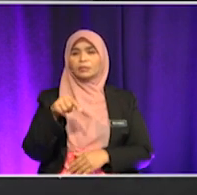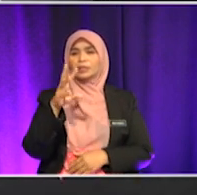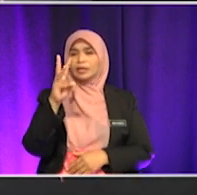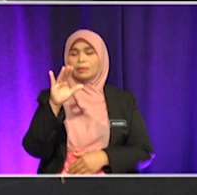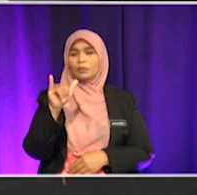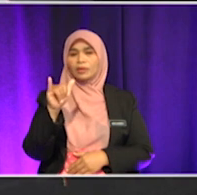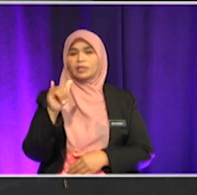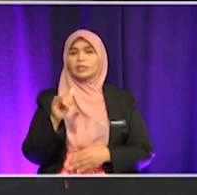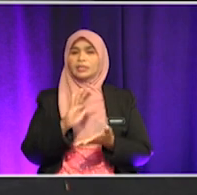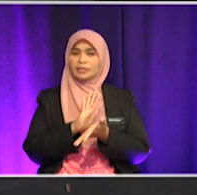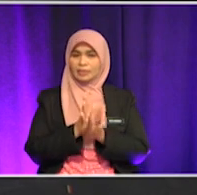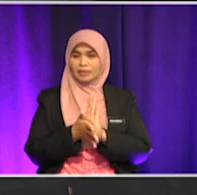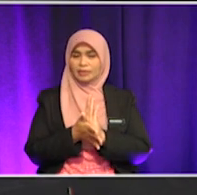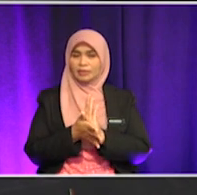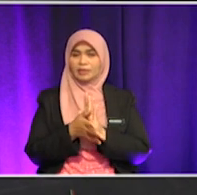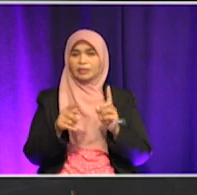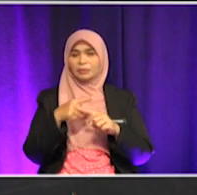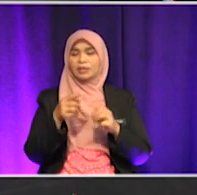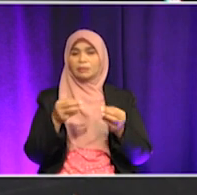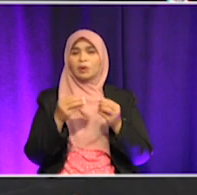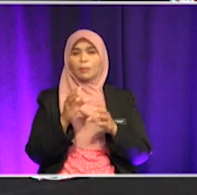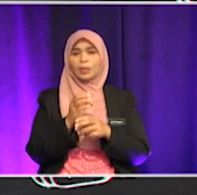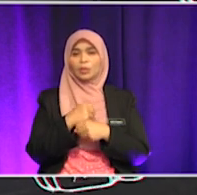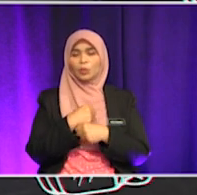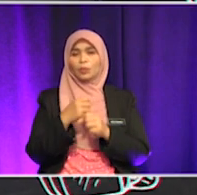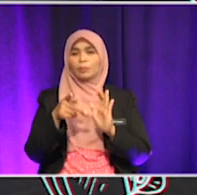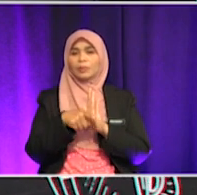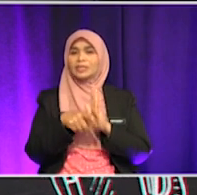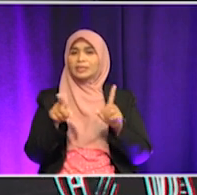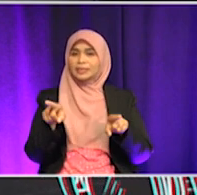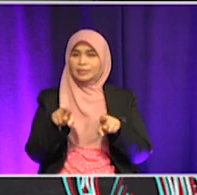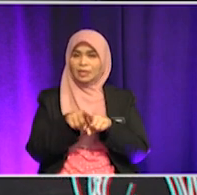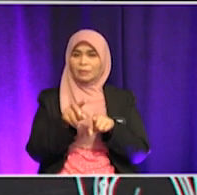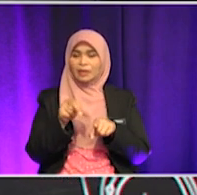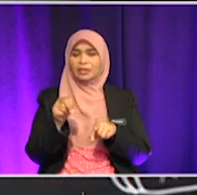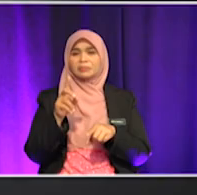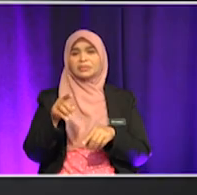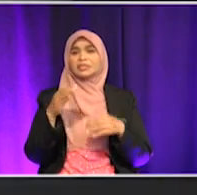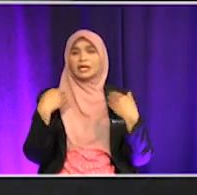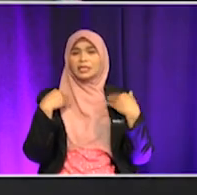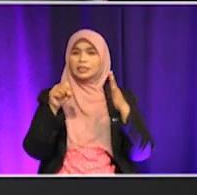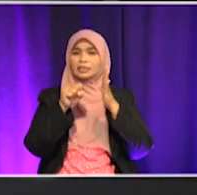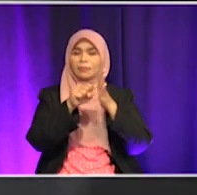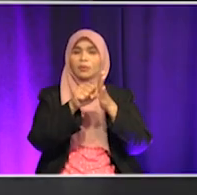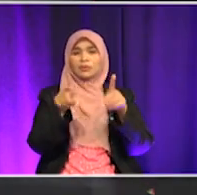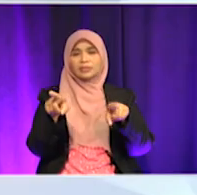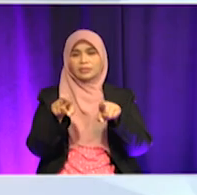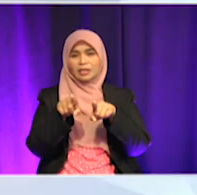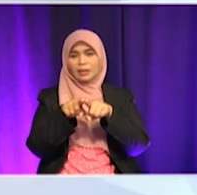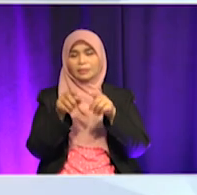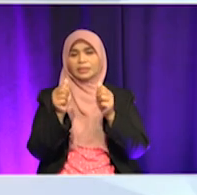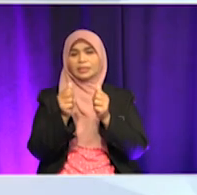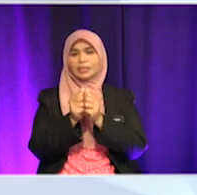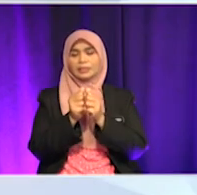nak bentukkan persamaan, ingat mesti kena ada simbol sama dengan. Okey, maka dia akan jadi